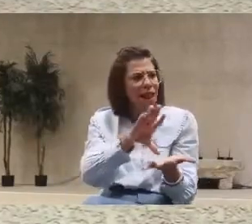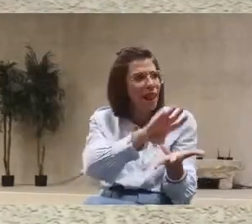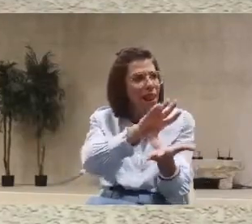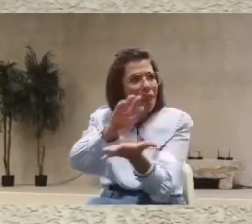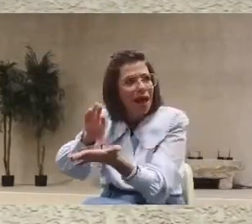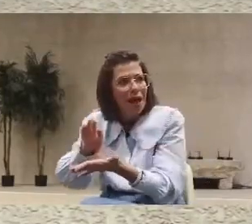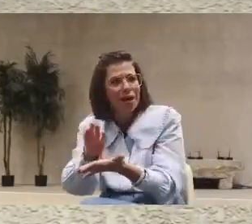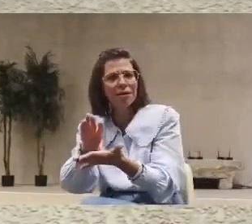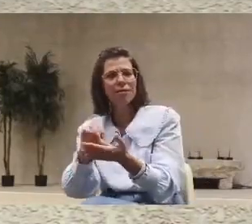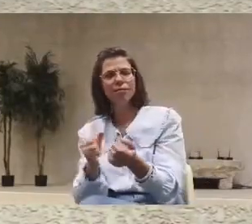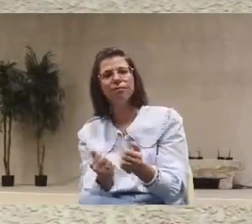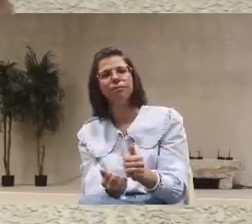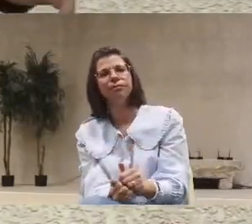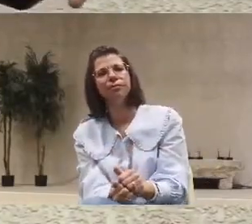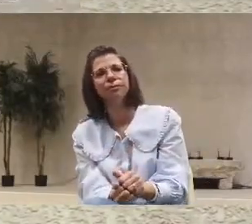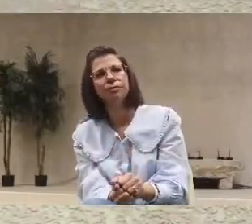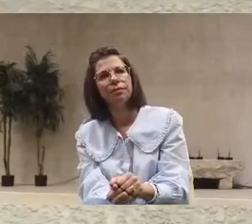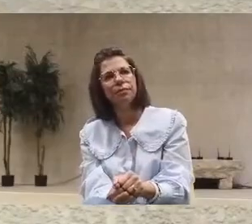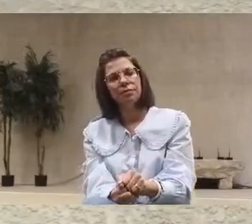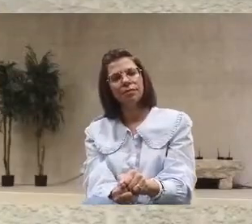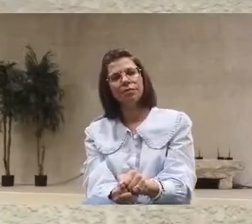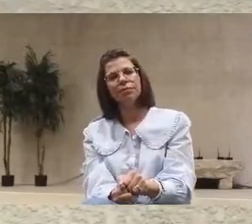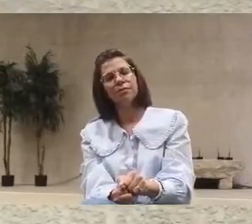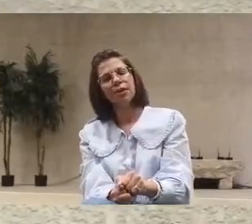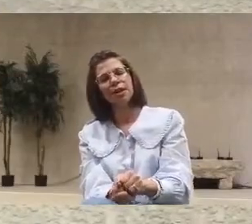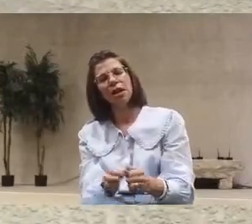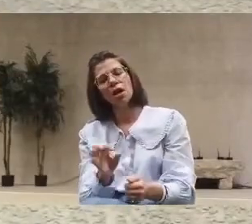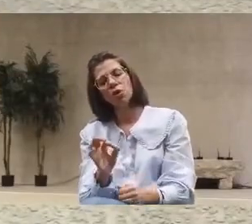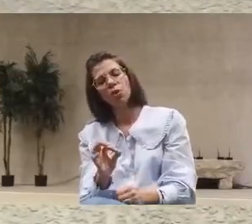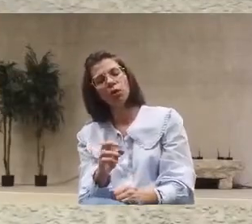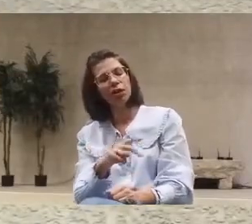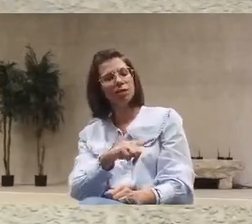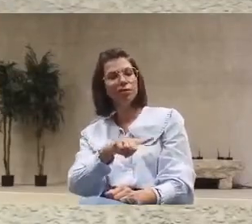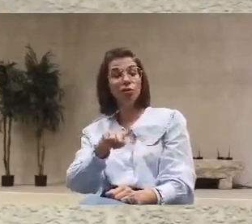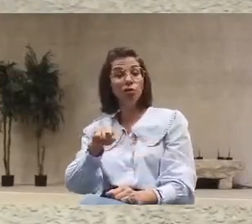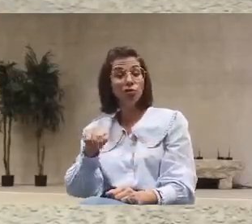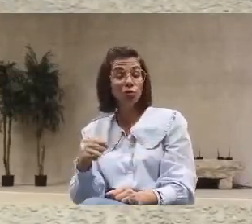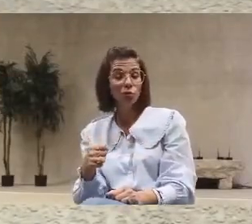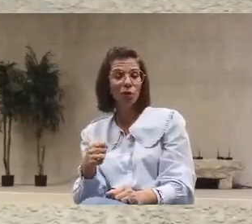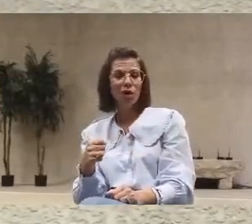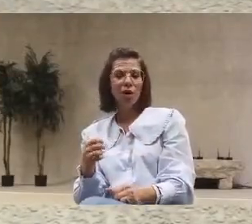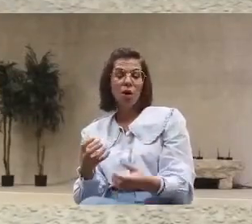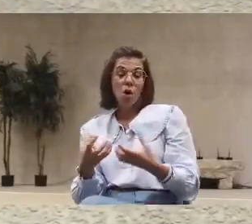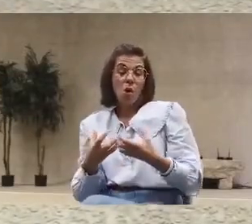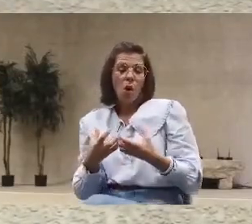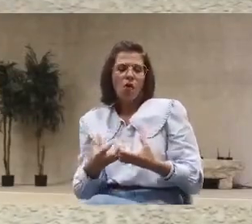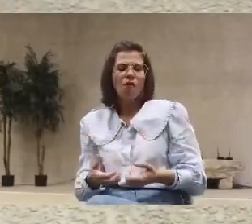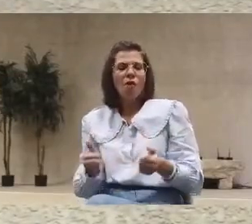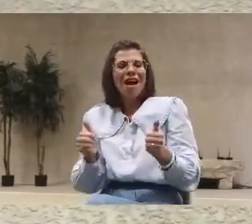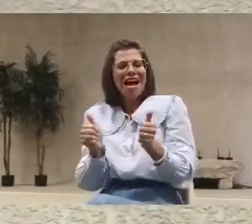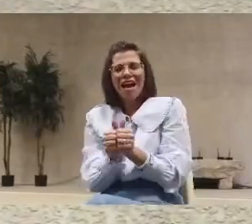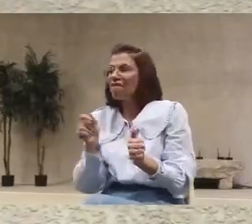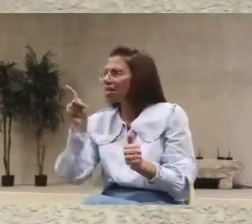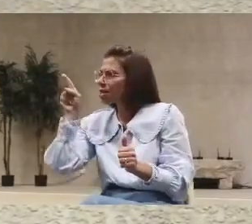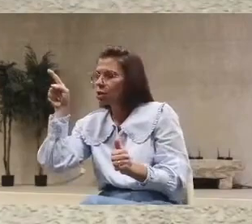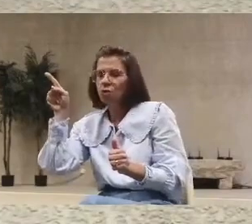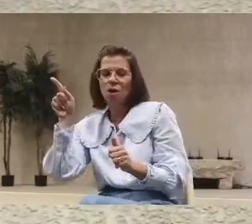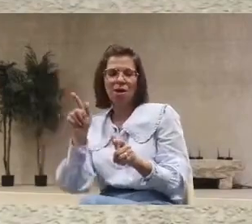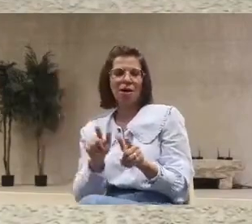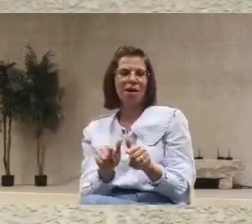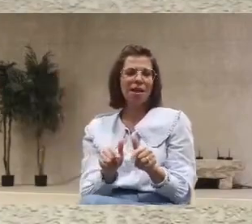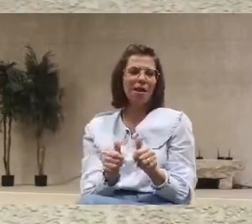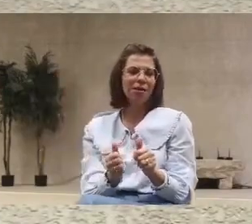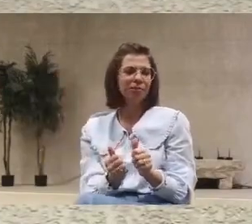manifester ta grandeur nous voulons nous inscrire dans cela Amen c'est la volonté de Dieu que ton